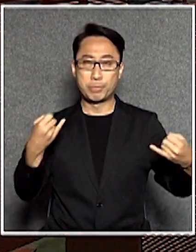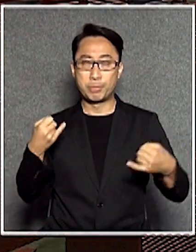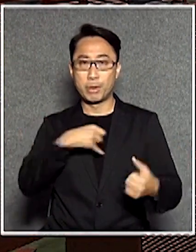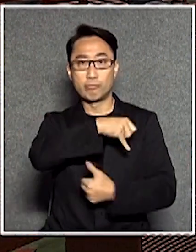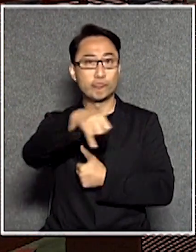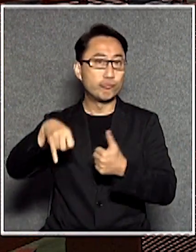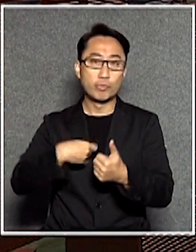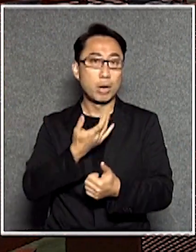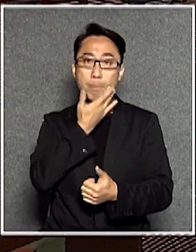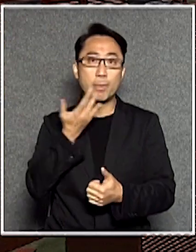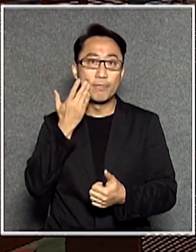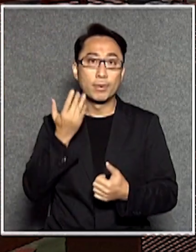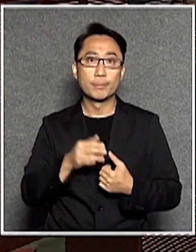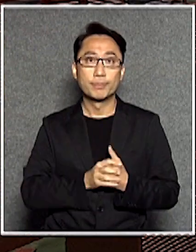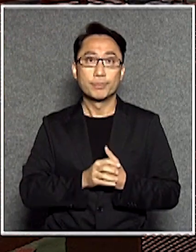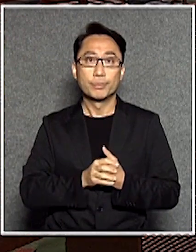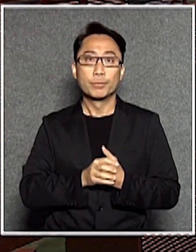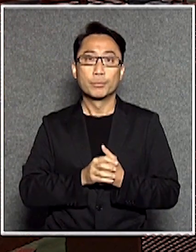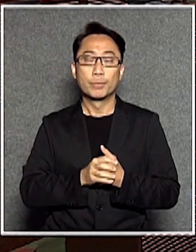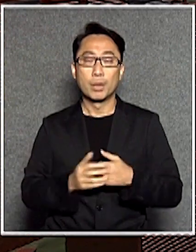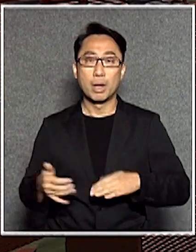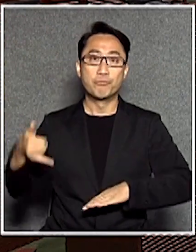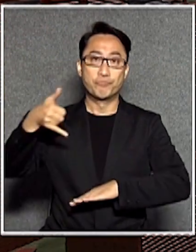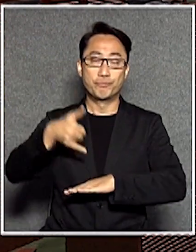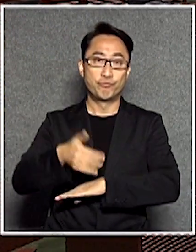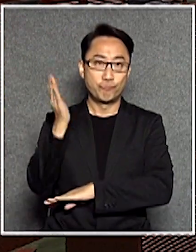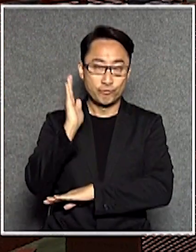辦法，因為總要有人出來說